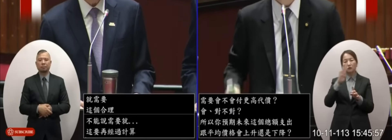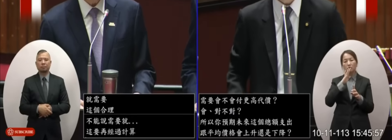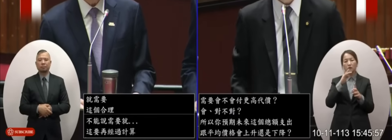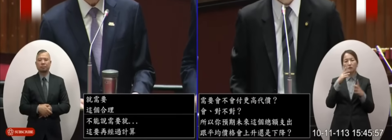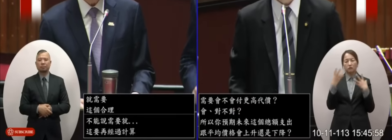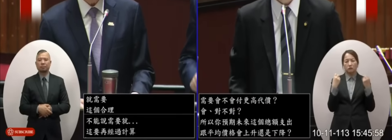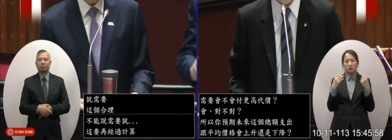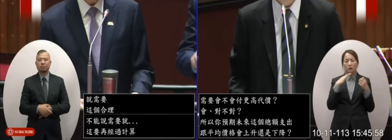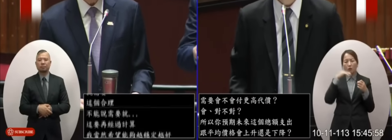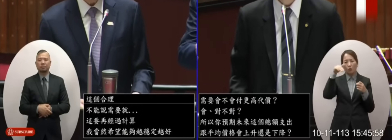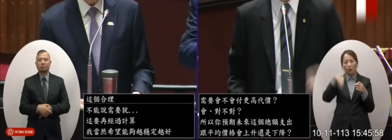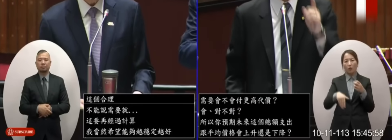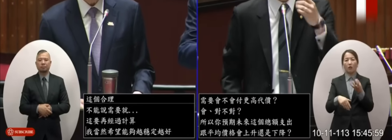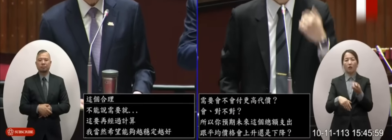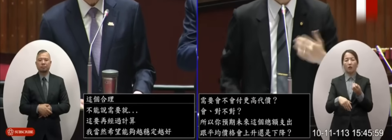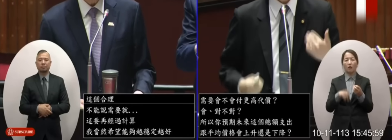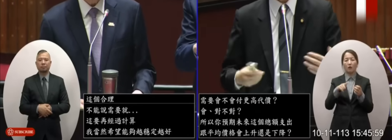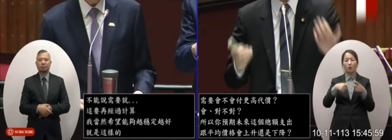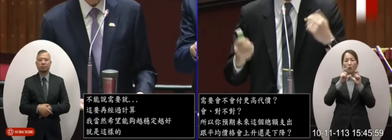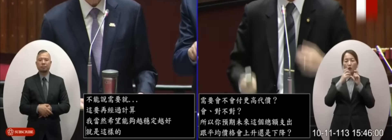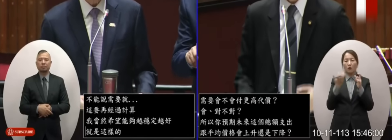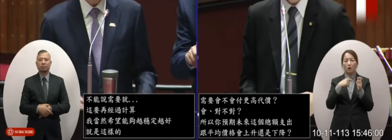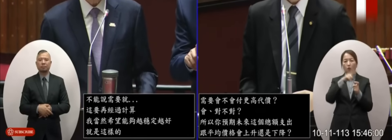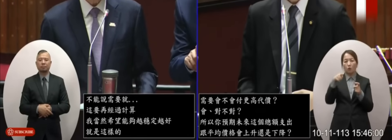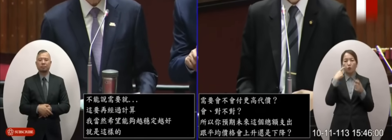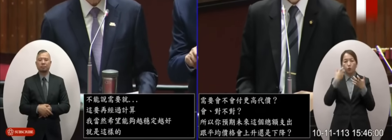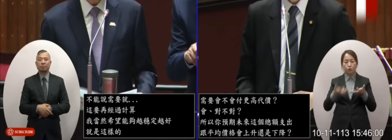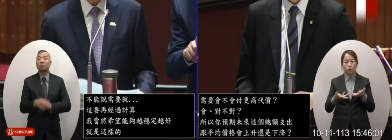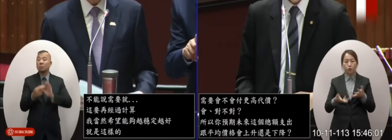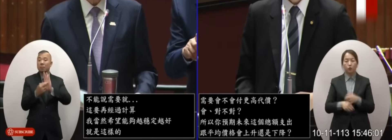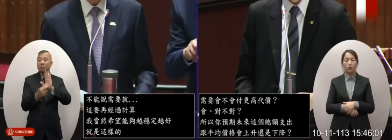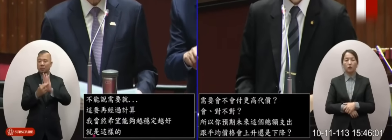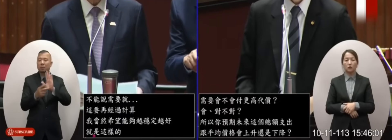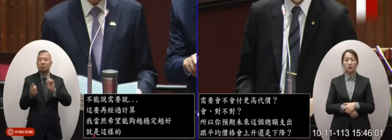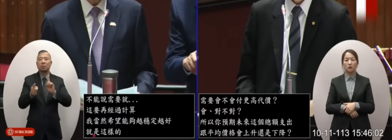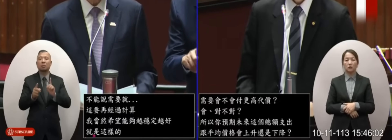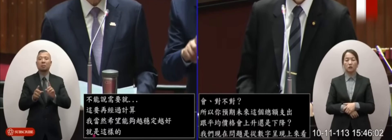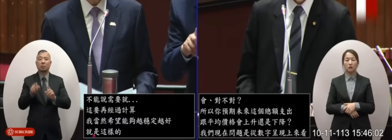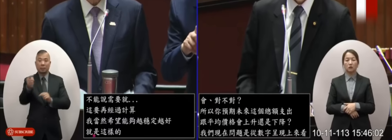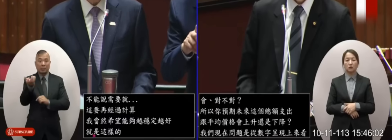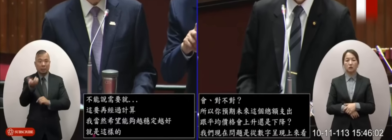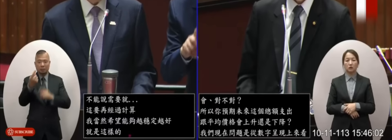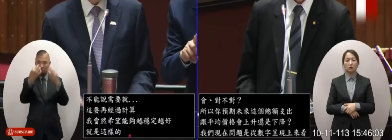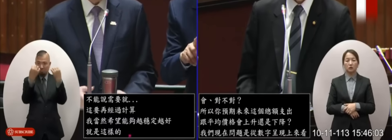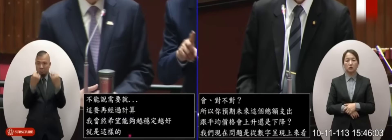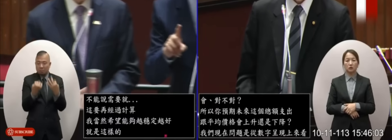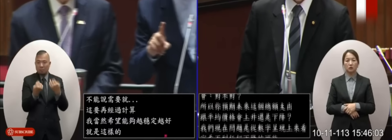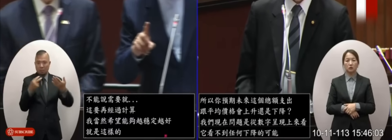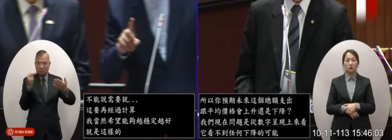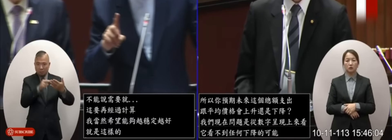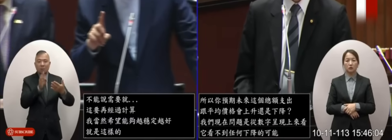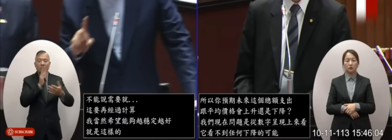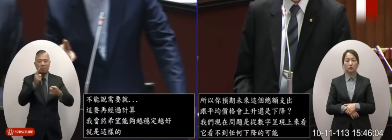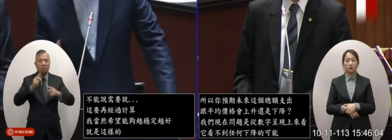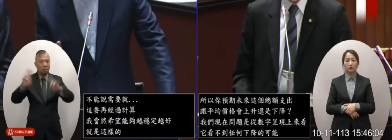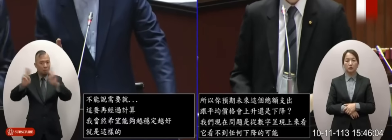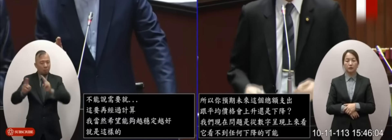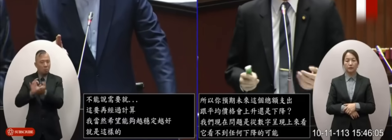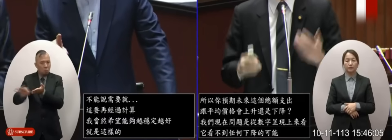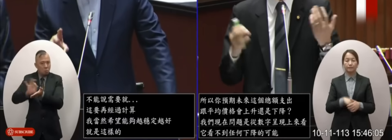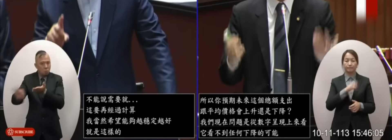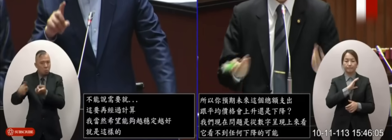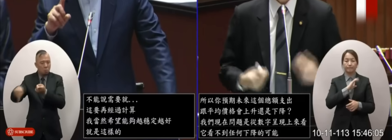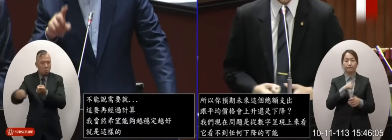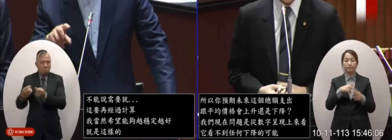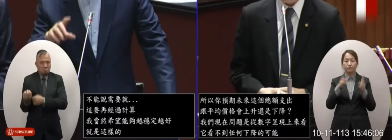看不到任何下降的可能，这就回到了大家关切的 题目。它是因为您所看到的是因为这个用电需求成长， 当